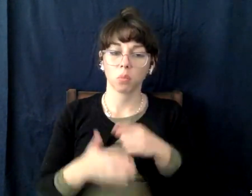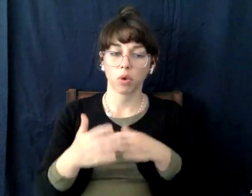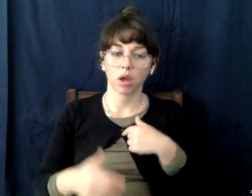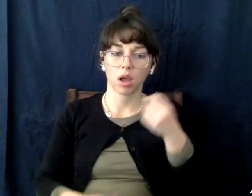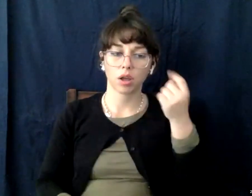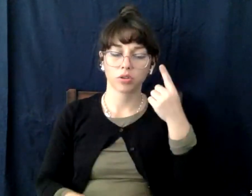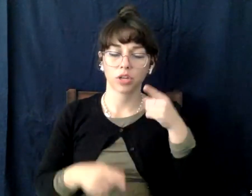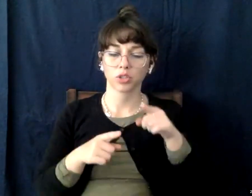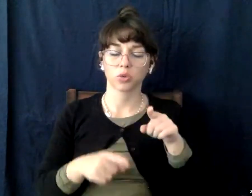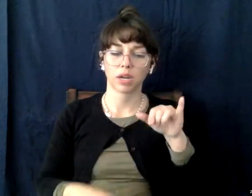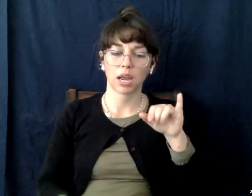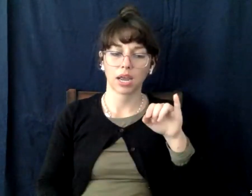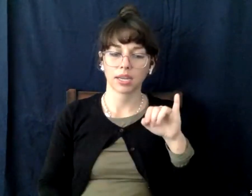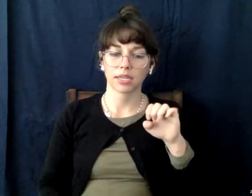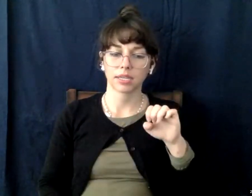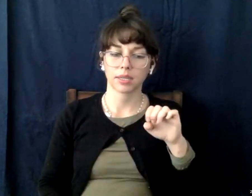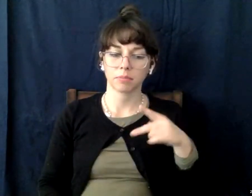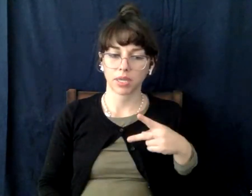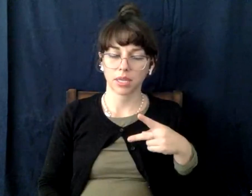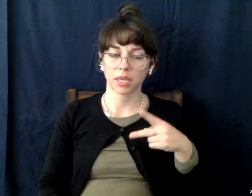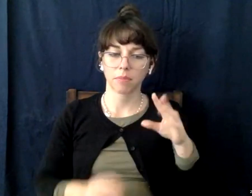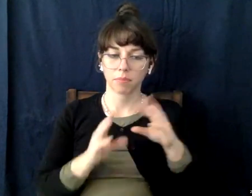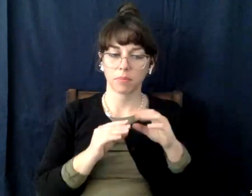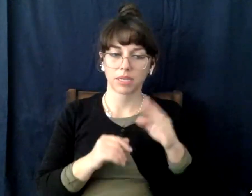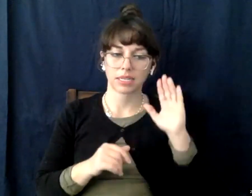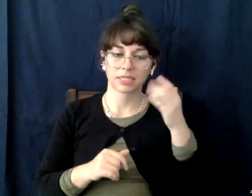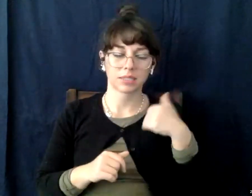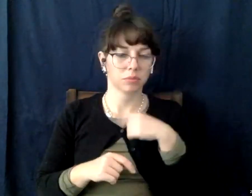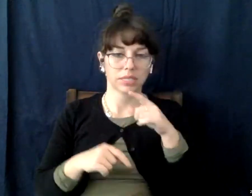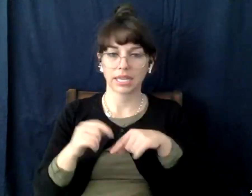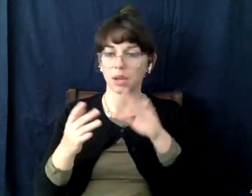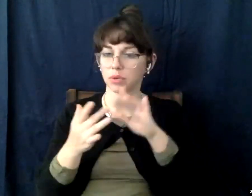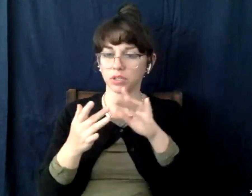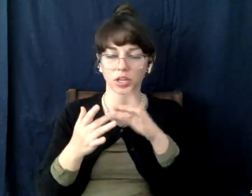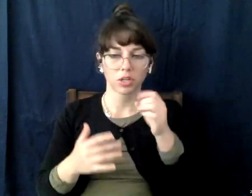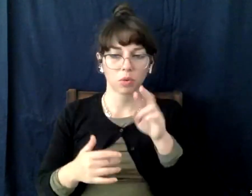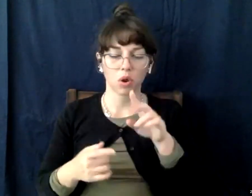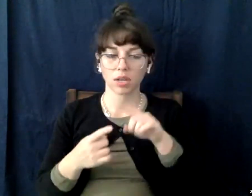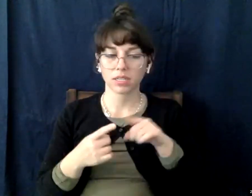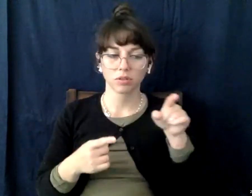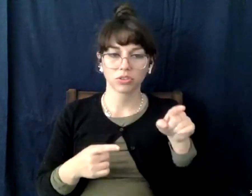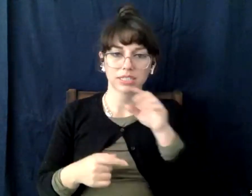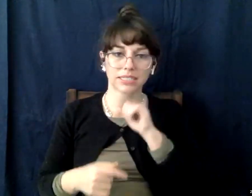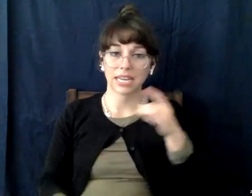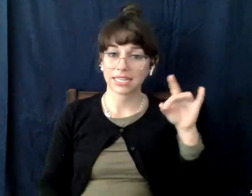IEP meeting that we can't really reach out to DOR until she's 18.